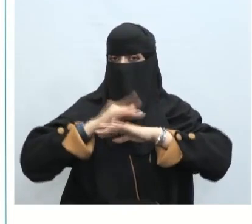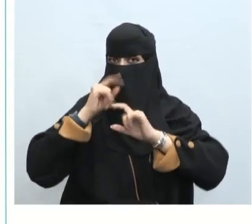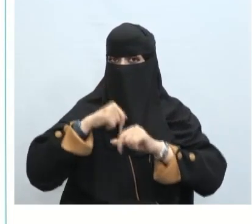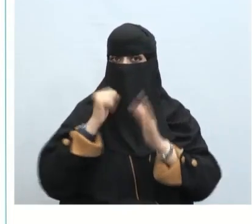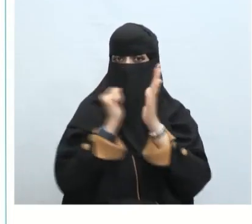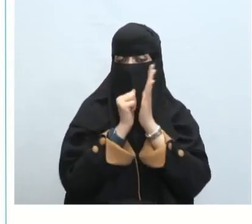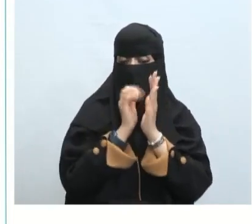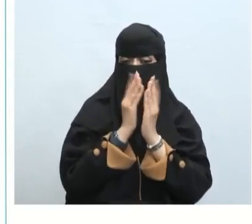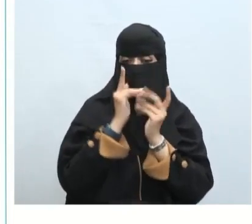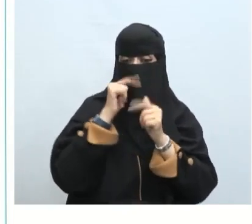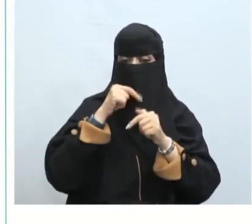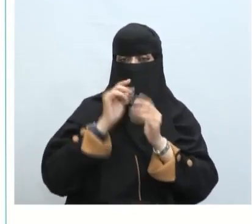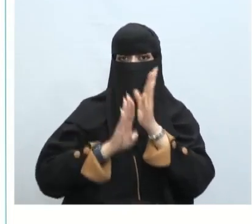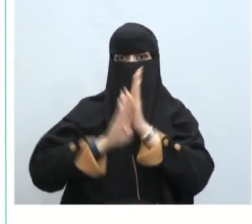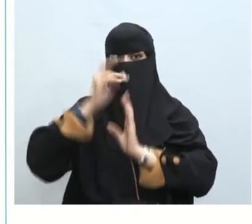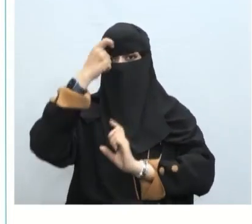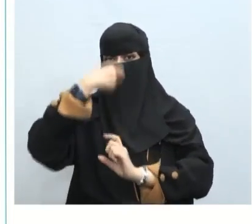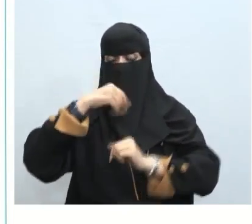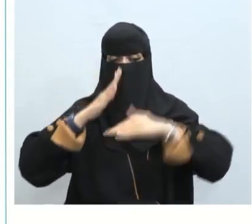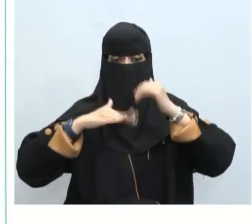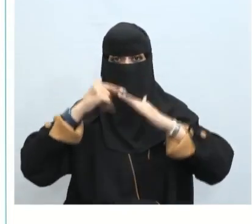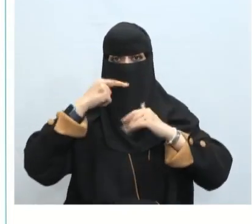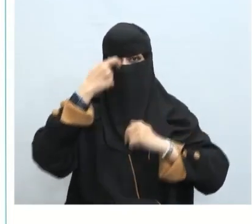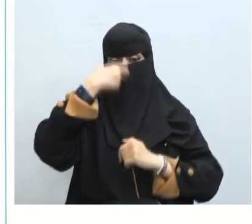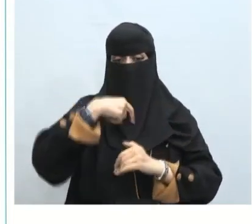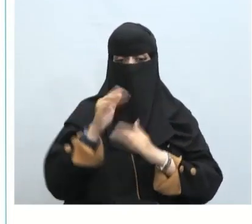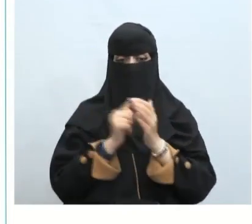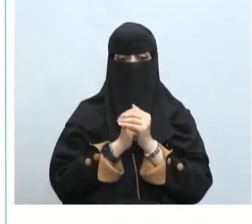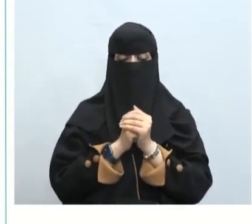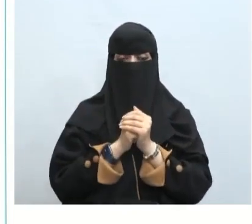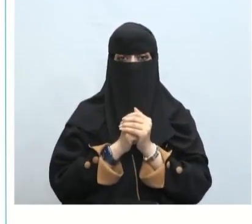المدرسيه وتطوير المهارات الذاتيه